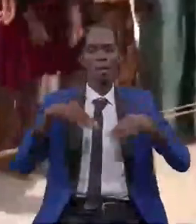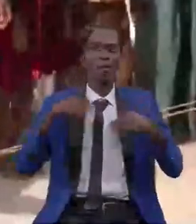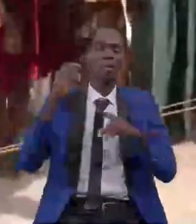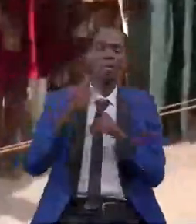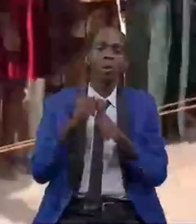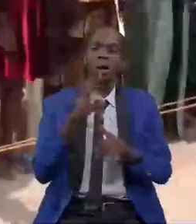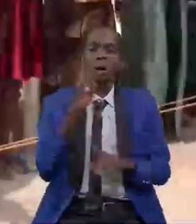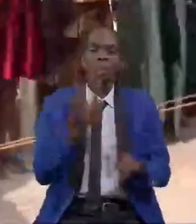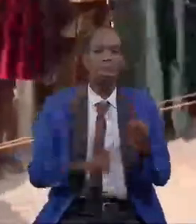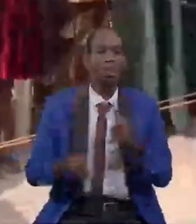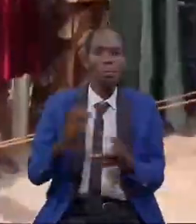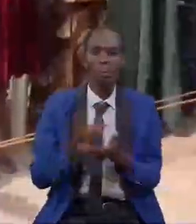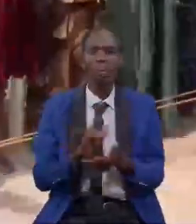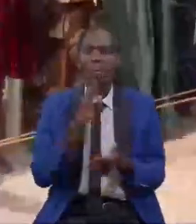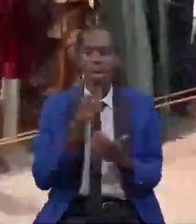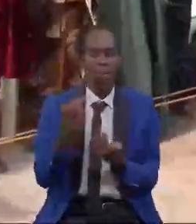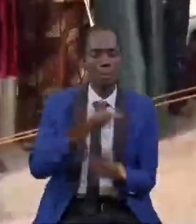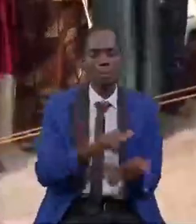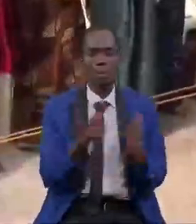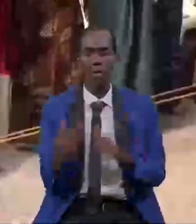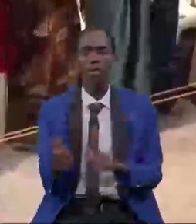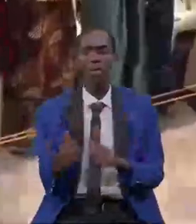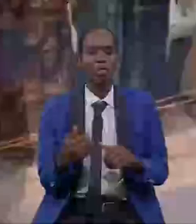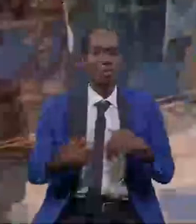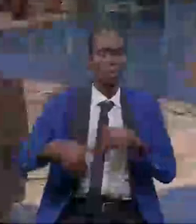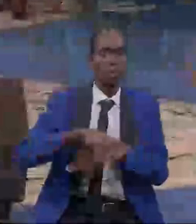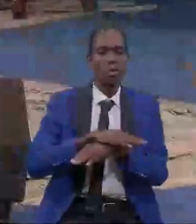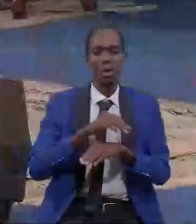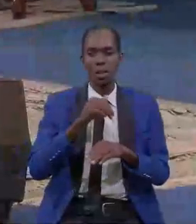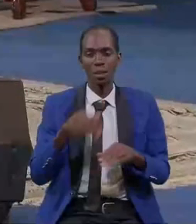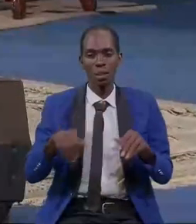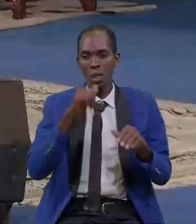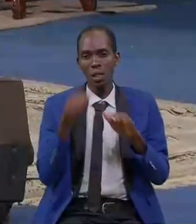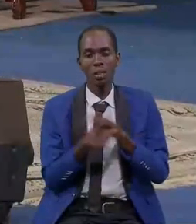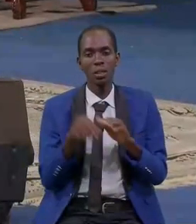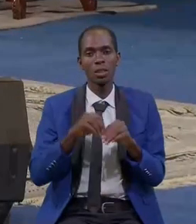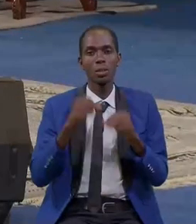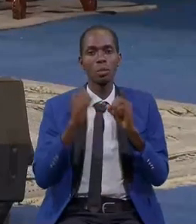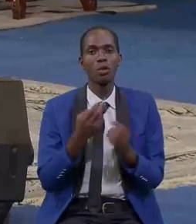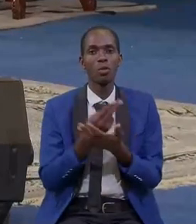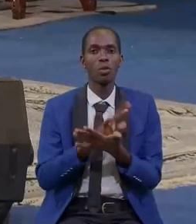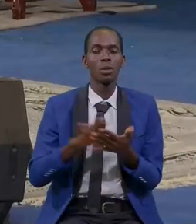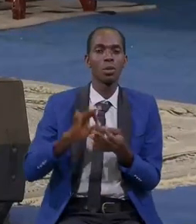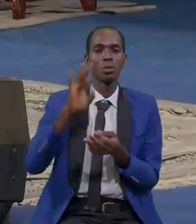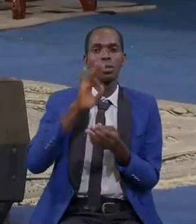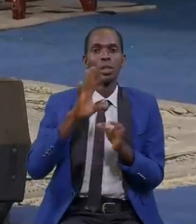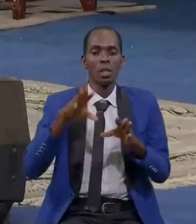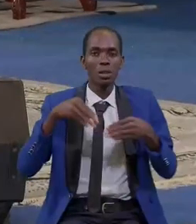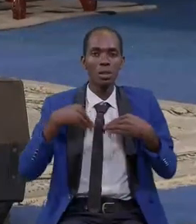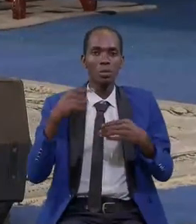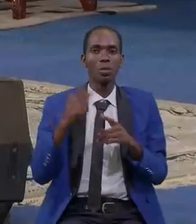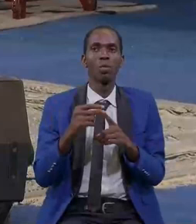avec joie sont ceux-là qui ont été baptisés, immergés, enveloppés dans le Saint-Esprit, dans sa puissance. Reçois la